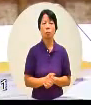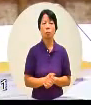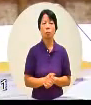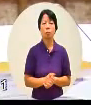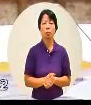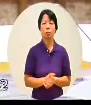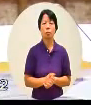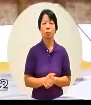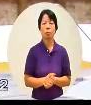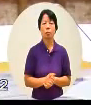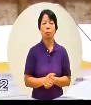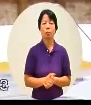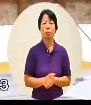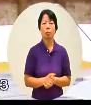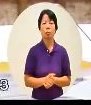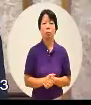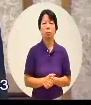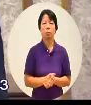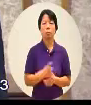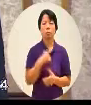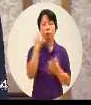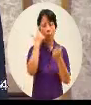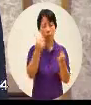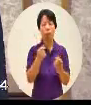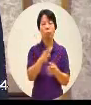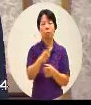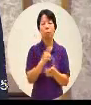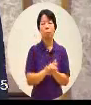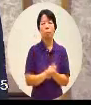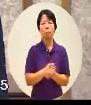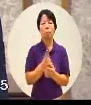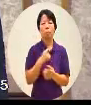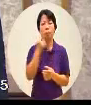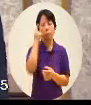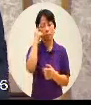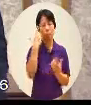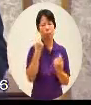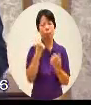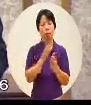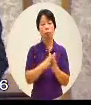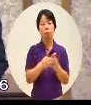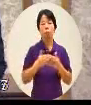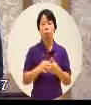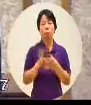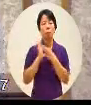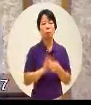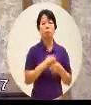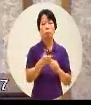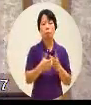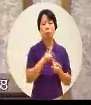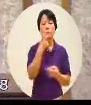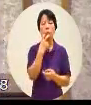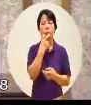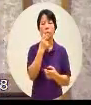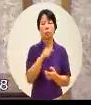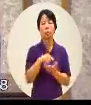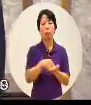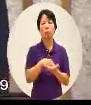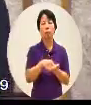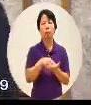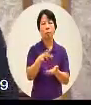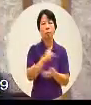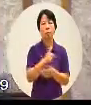是我们非常认同这个黄议员您的这样的看法，我们会持续跟中央来表达这样的意思。